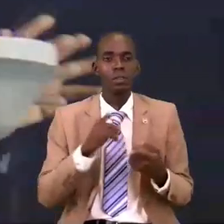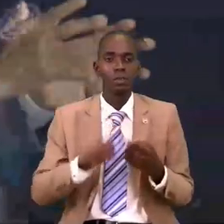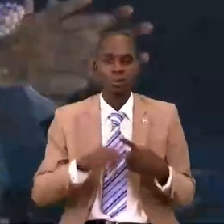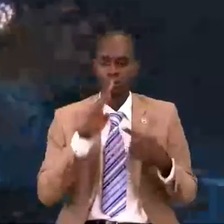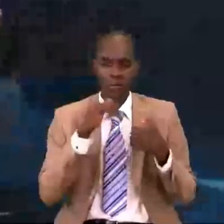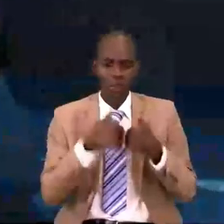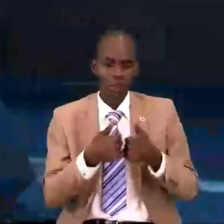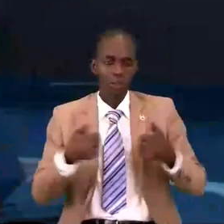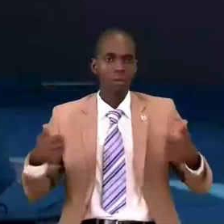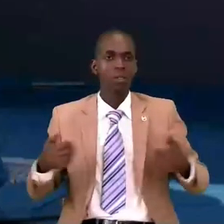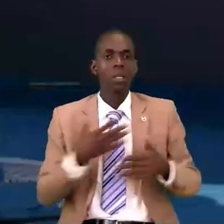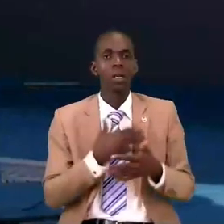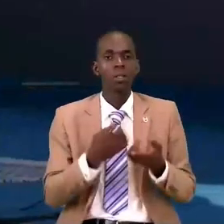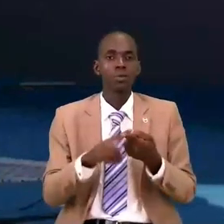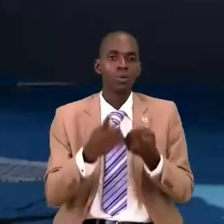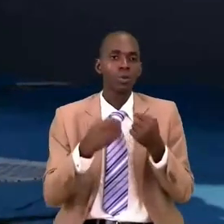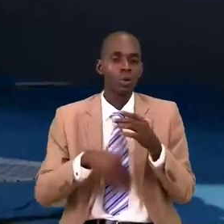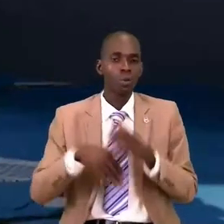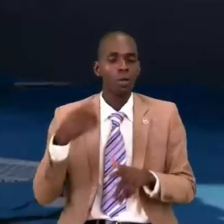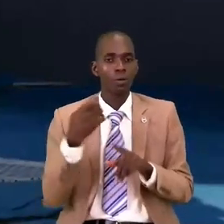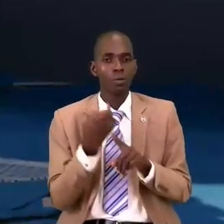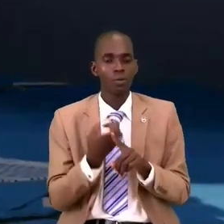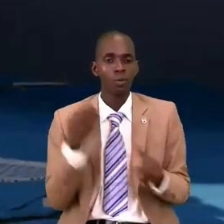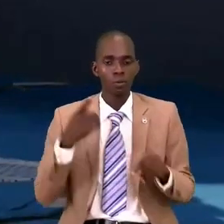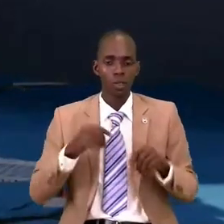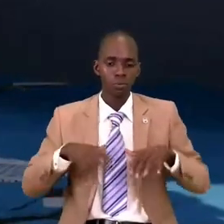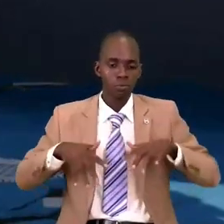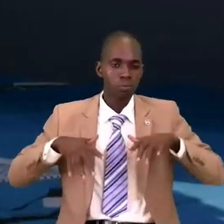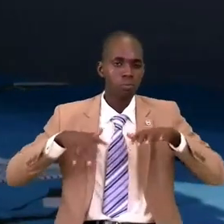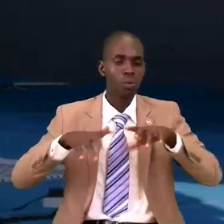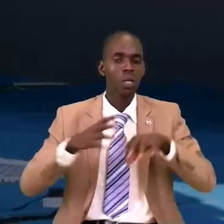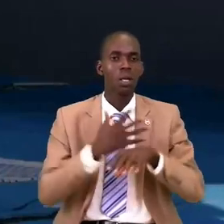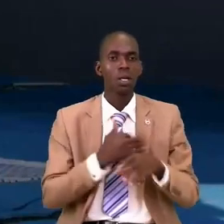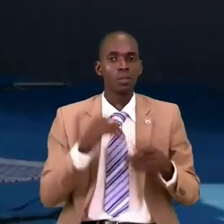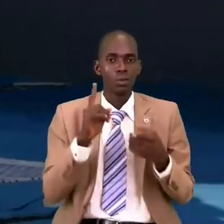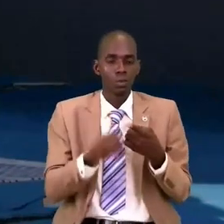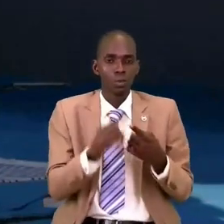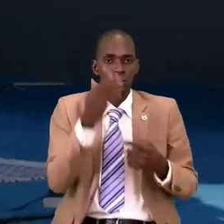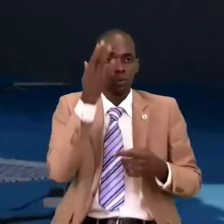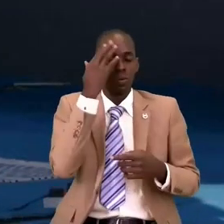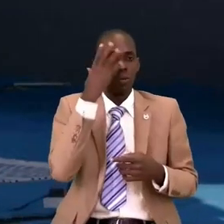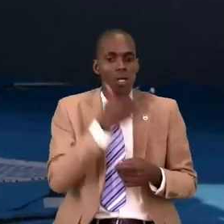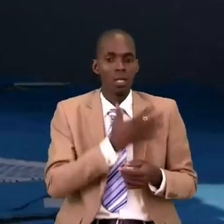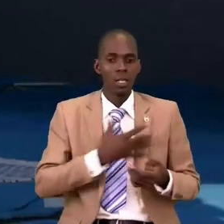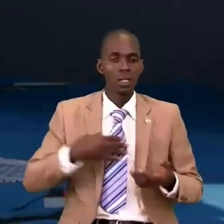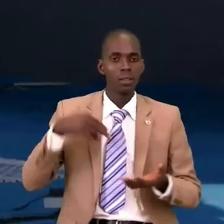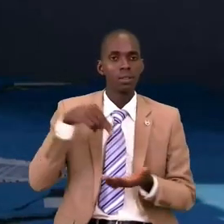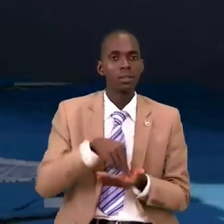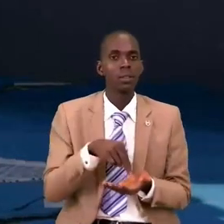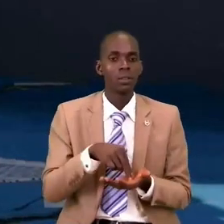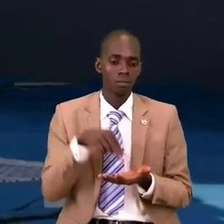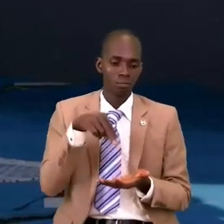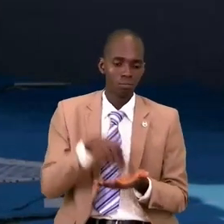et pour s'identifier et tenir avec le Seigneur, tenir pour le